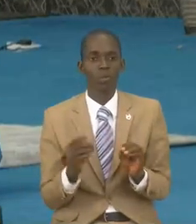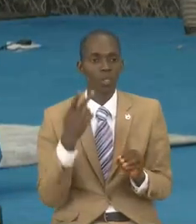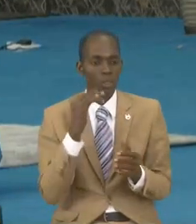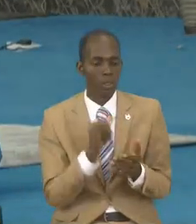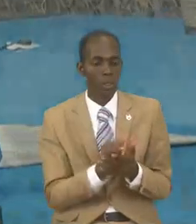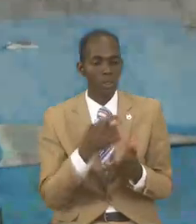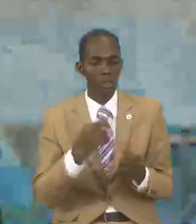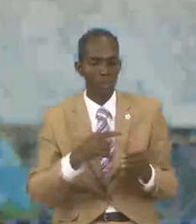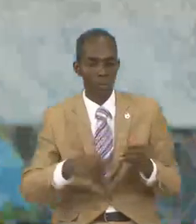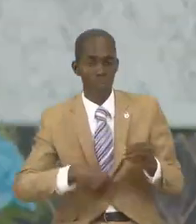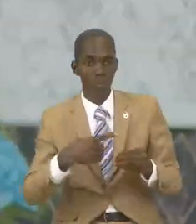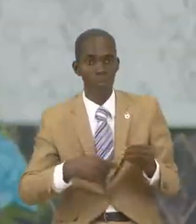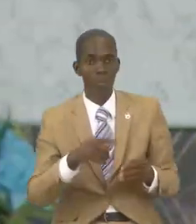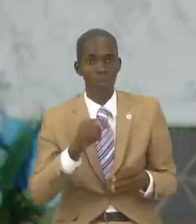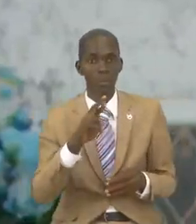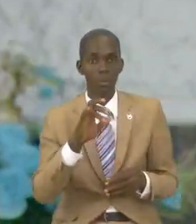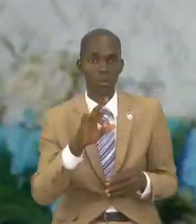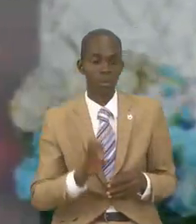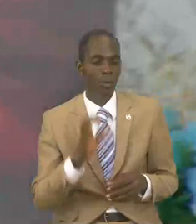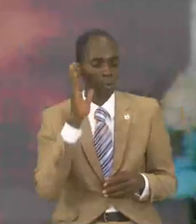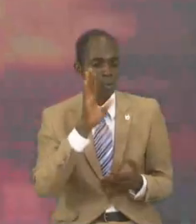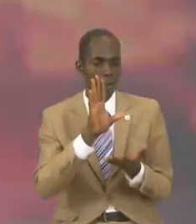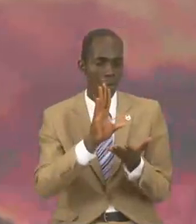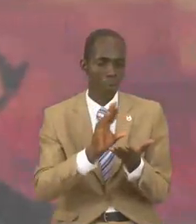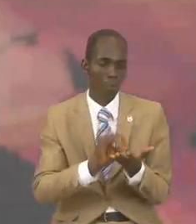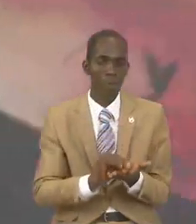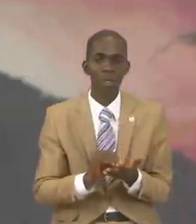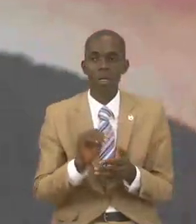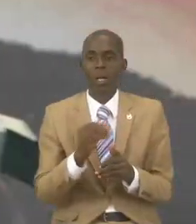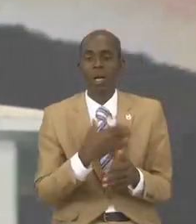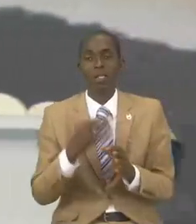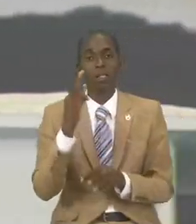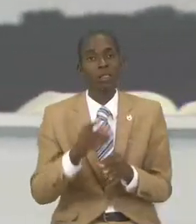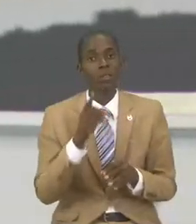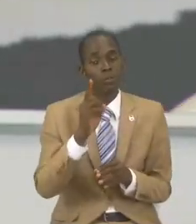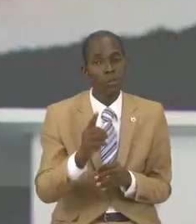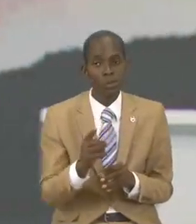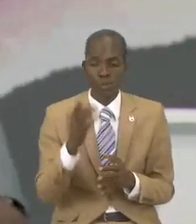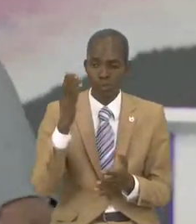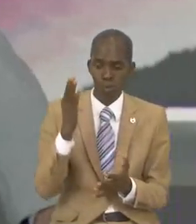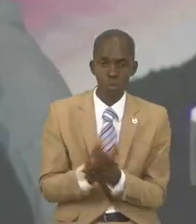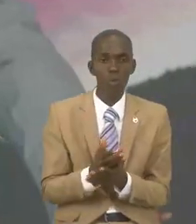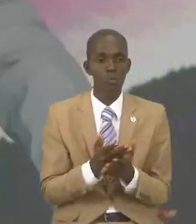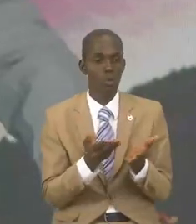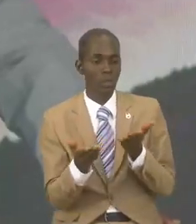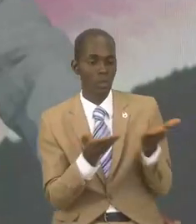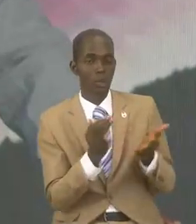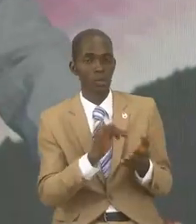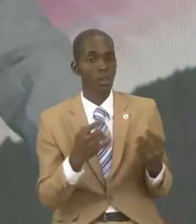telle pièce va se gâter, finalement, tout va se gâter. Et si vous cessez d'entretenir le